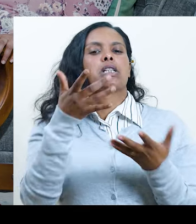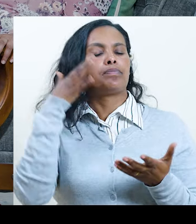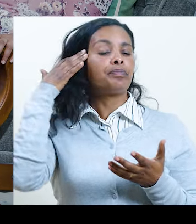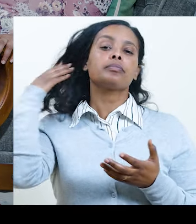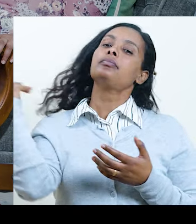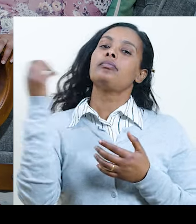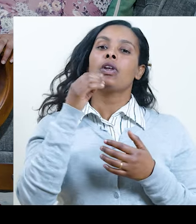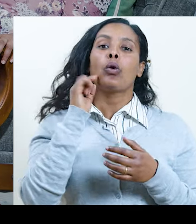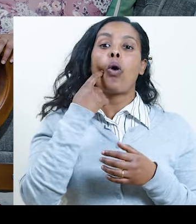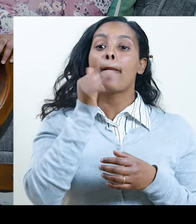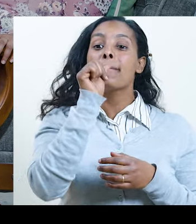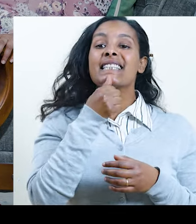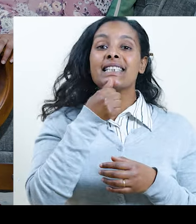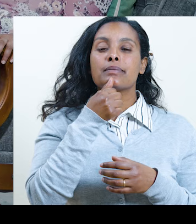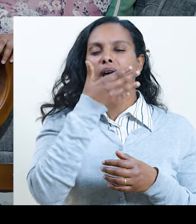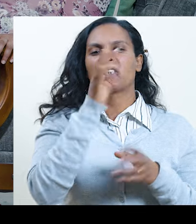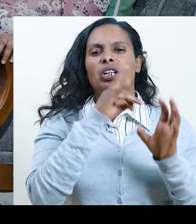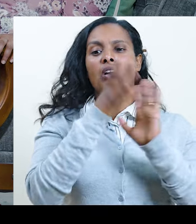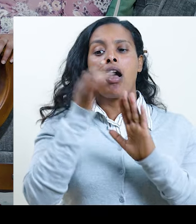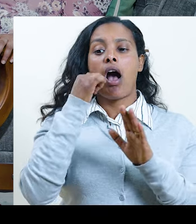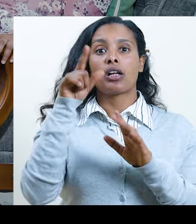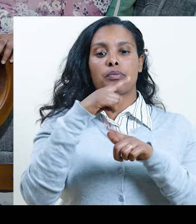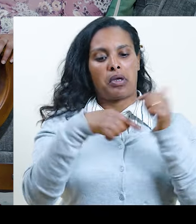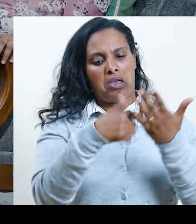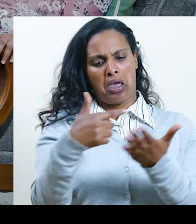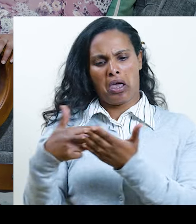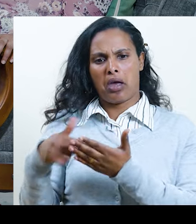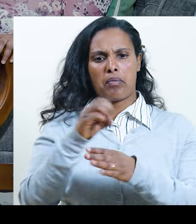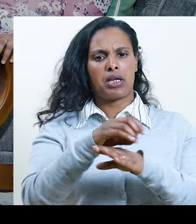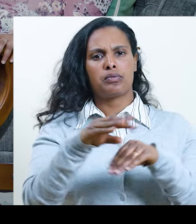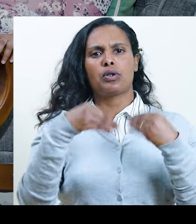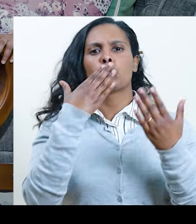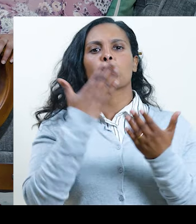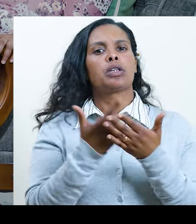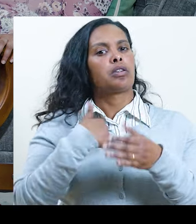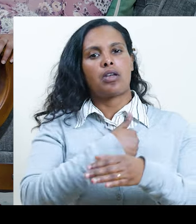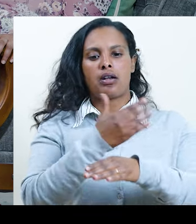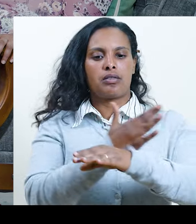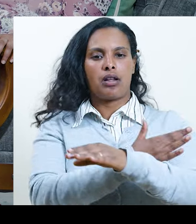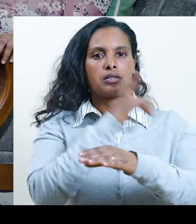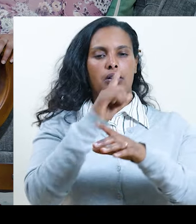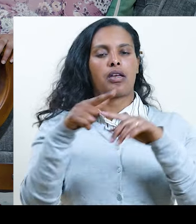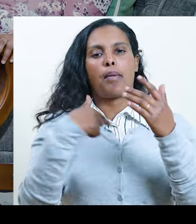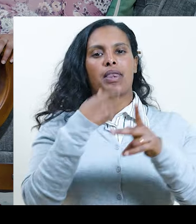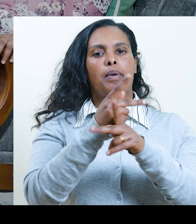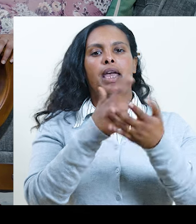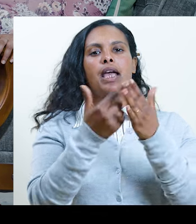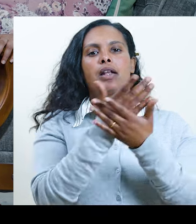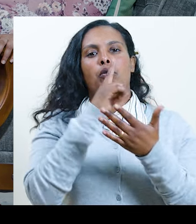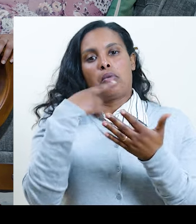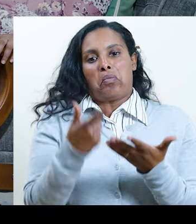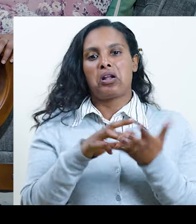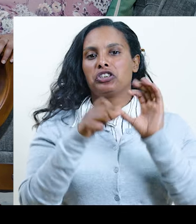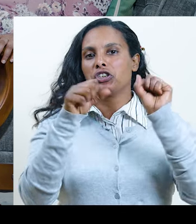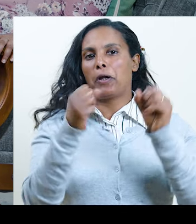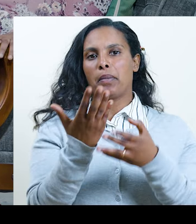ለሱ። ቢያንስ ሚስጥር አድርጎት አንቺ መሄድ ያለብሽ በዚህ በዚህ ነው፣ እኛ እንዲህ እናስተካክልልሻለን፣ ከኛ የሚጠበቀው ይሄ